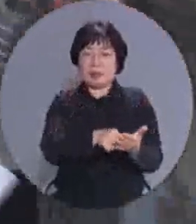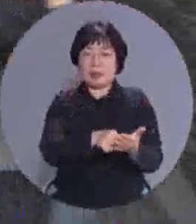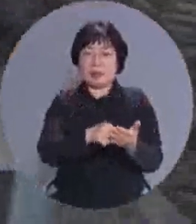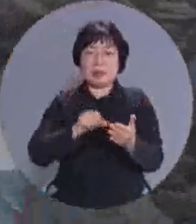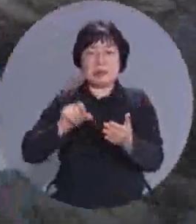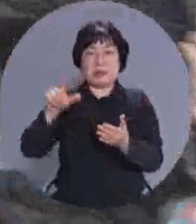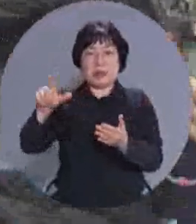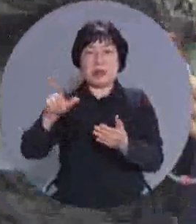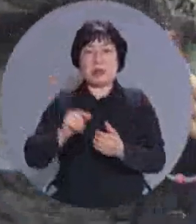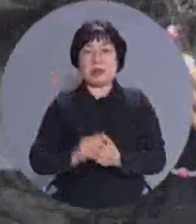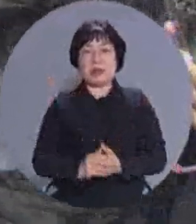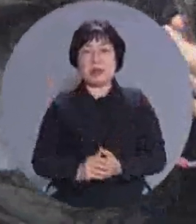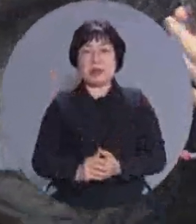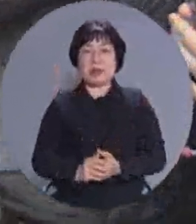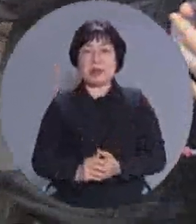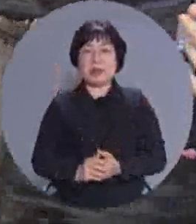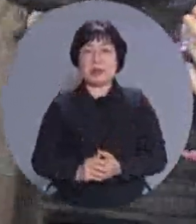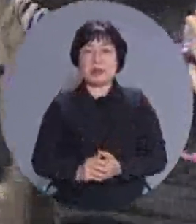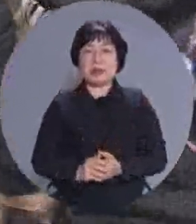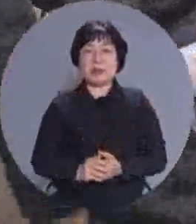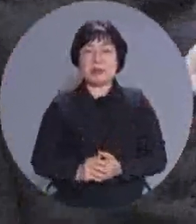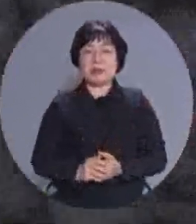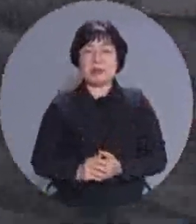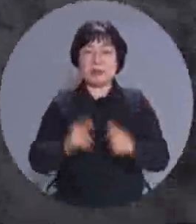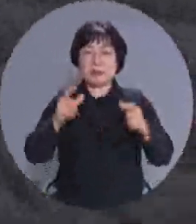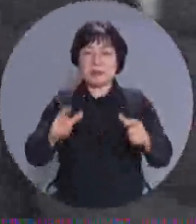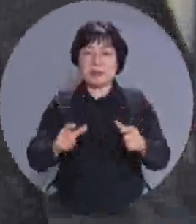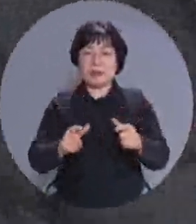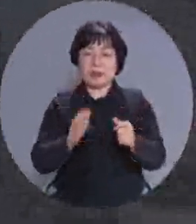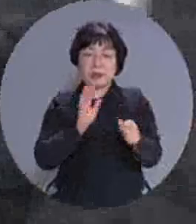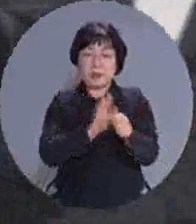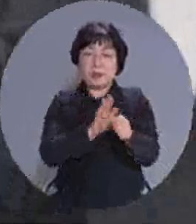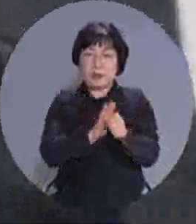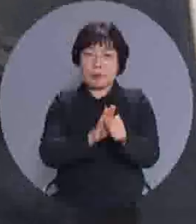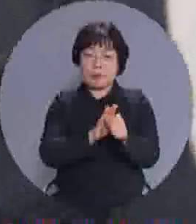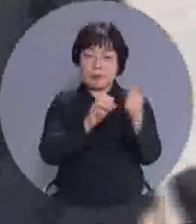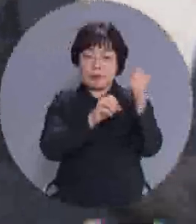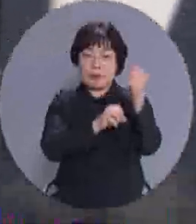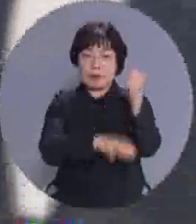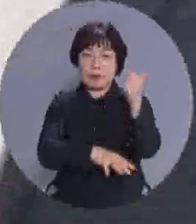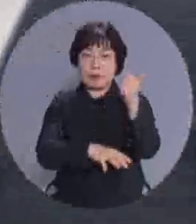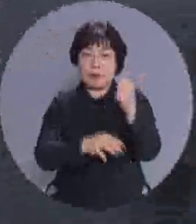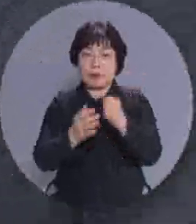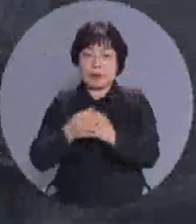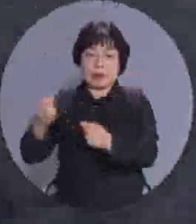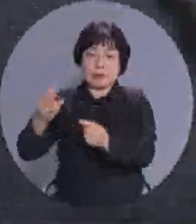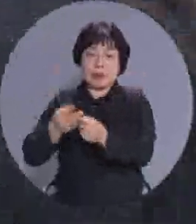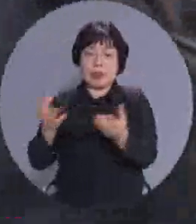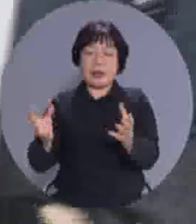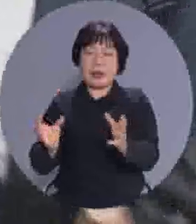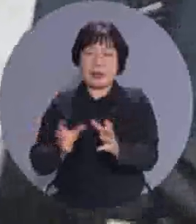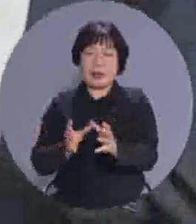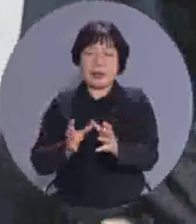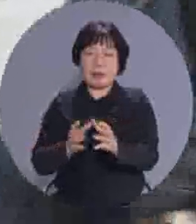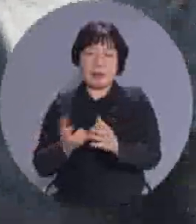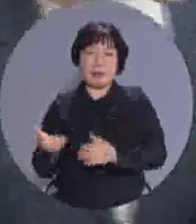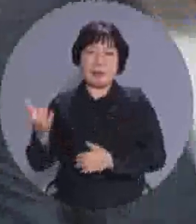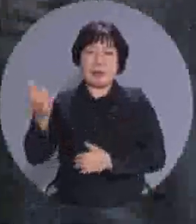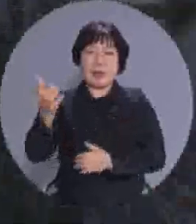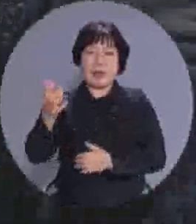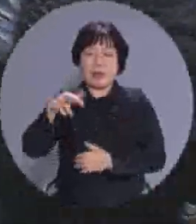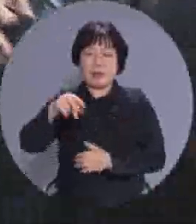상당한 설득력을 얻고 있습니다. 지역의 든든한 지원을 바탕으로 원내 제3당으로서 입지를 굳건히